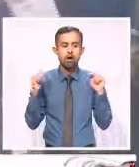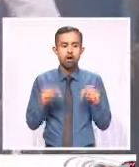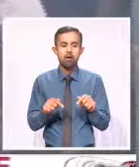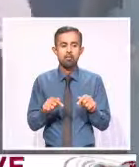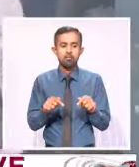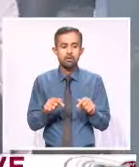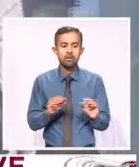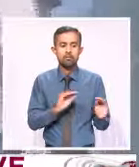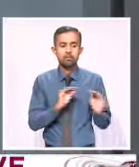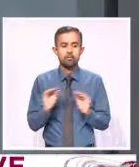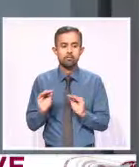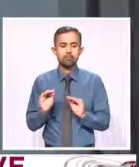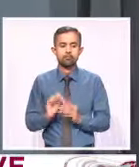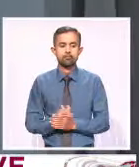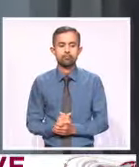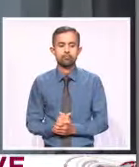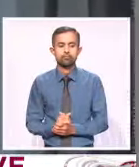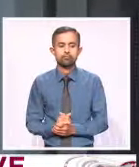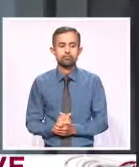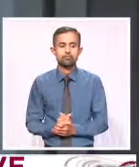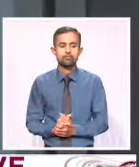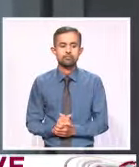ආයතනයට පැමිණියේ ඉන් අනතුරුවයි.